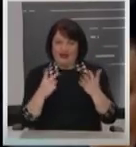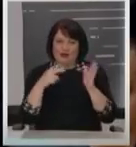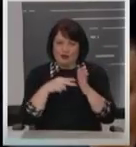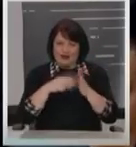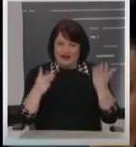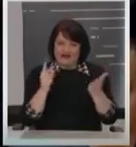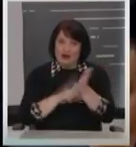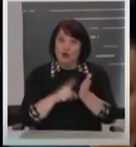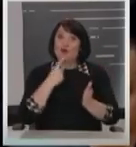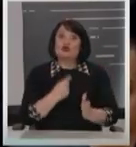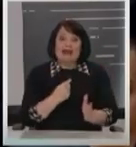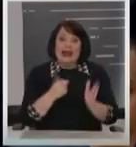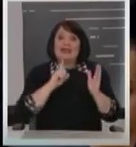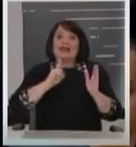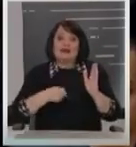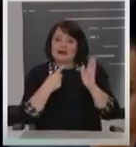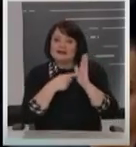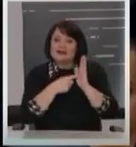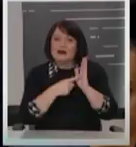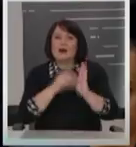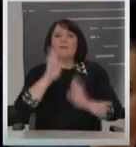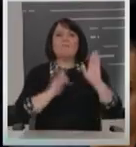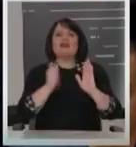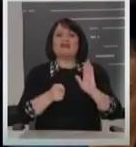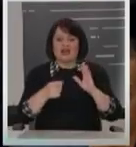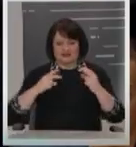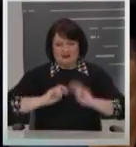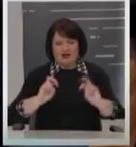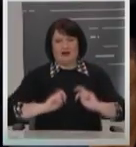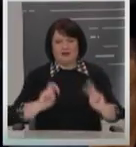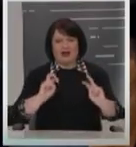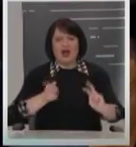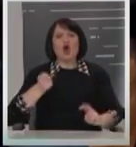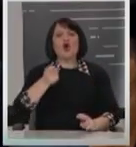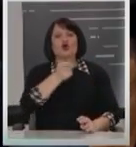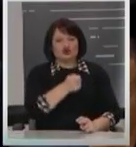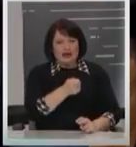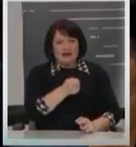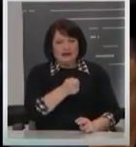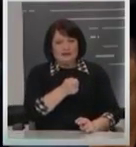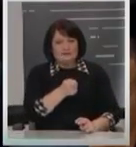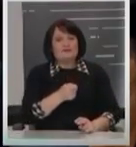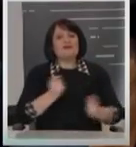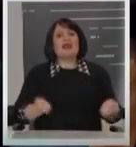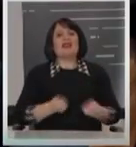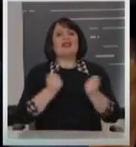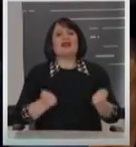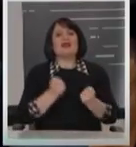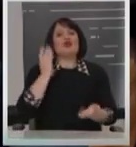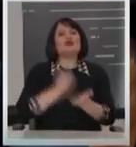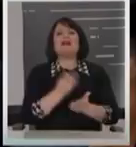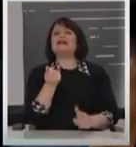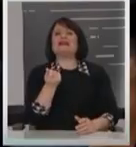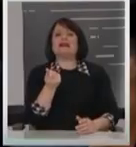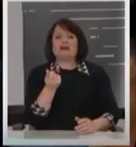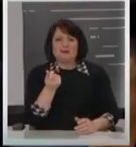2017 προβλέπεται ότι οι πληστηριασμοί ακινήτων για οφειλές προς τα ΔΟΗ θα διενεργούνται με τιμές εκκίνησης